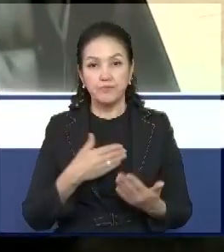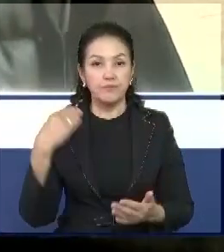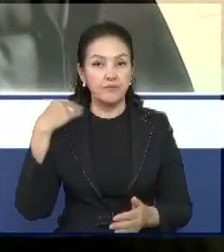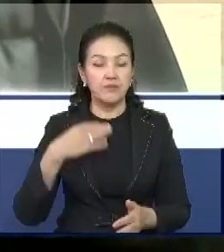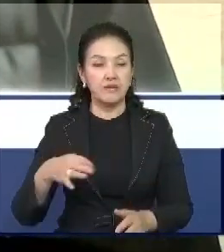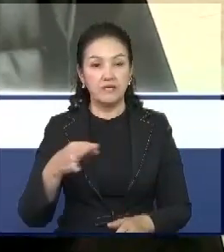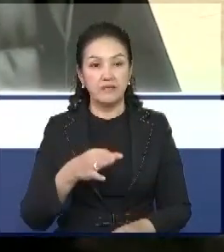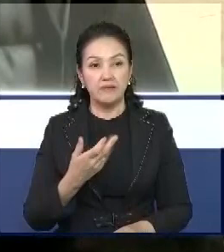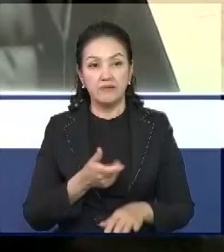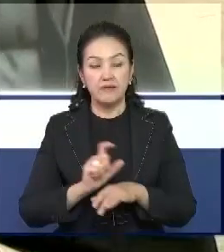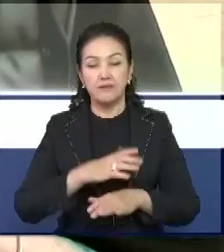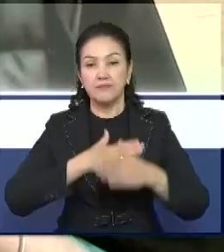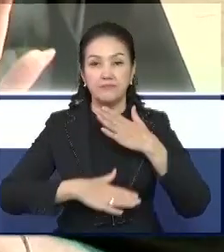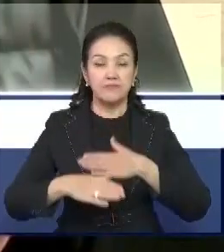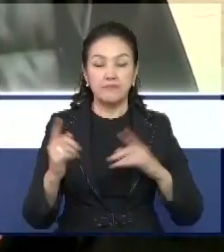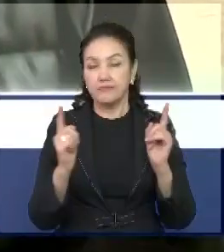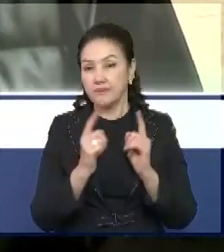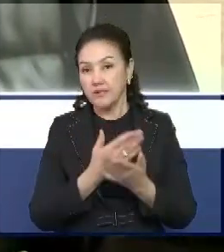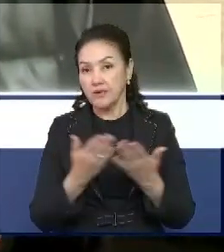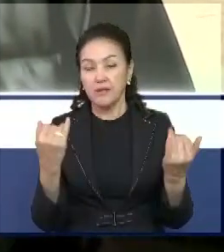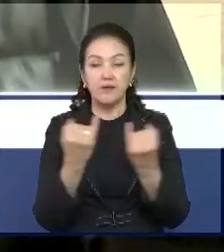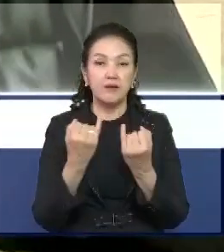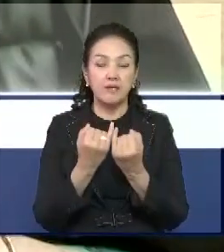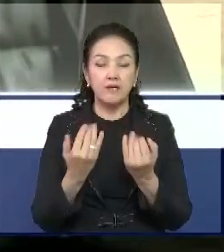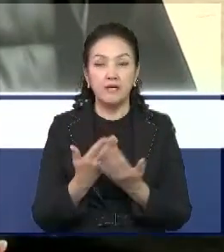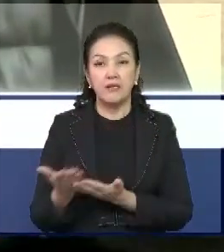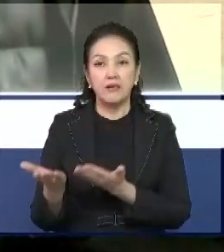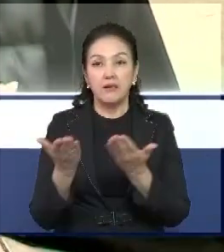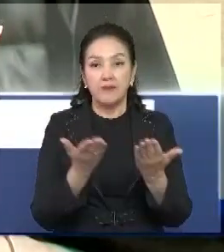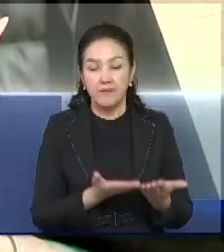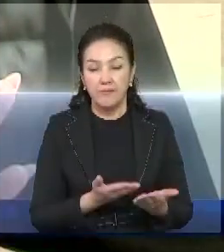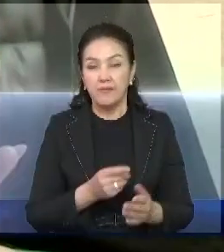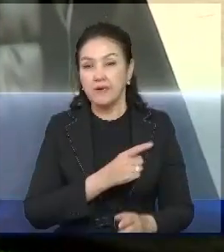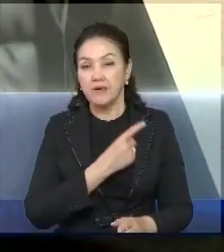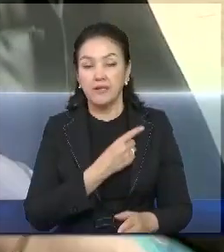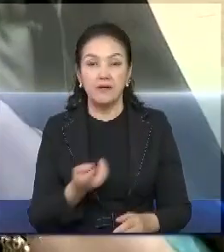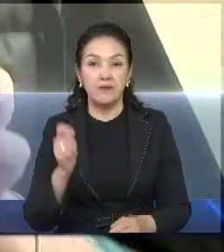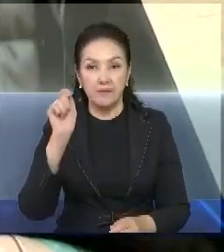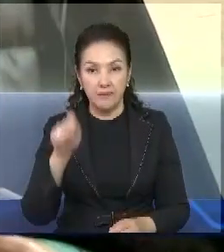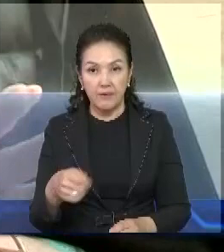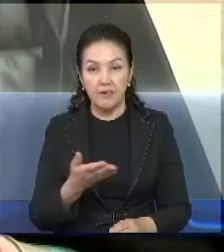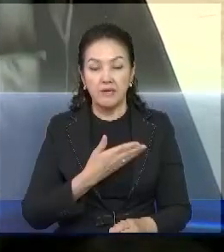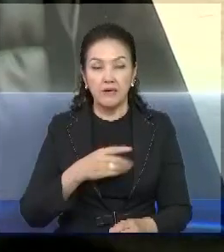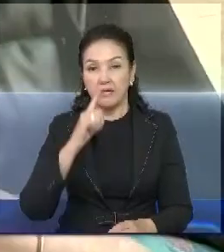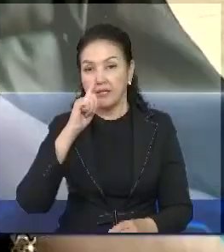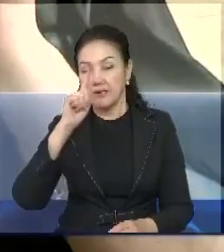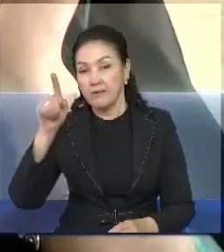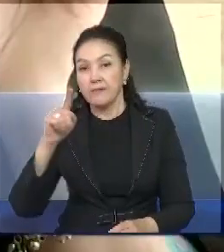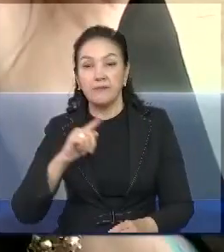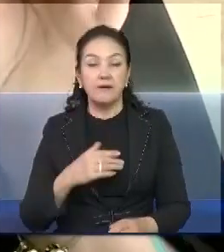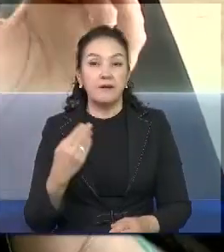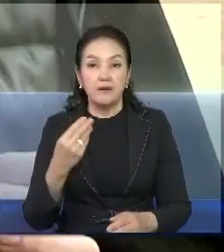Актюбинской области. Мы очень рады приветствовать гостей со всего Казахстана, также всех мастеров, кто приехали к нам из ближнего зарубежья,